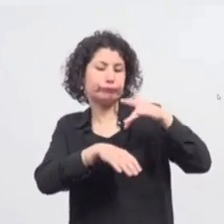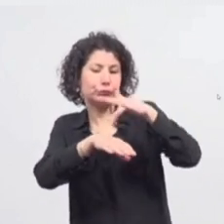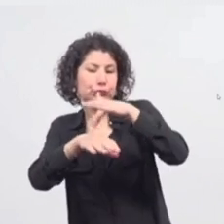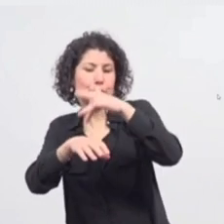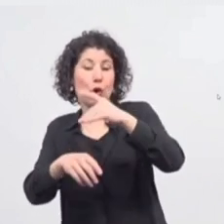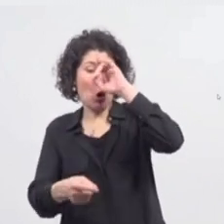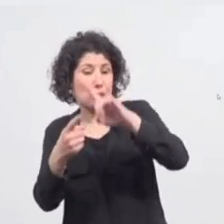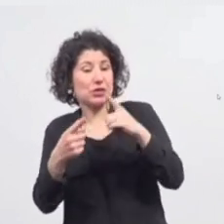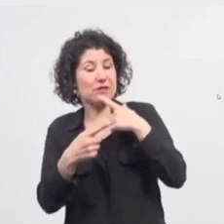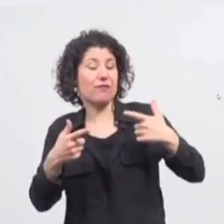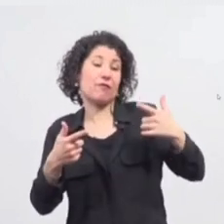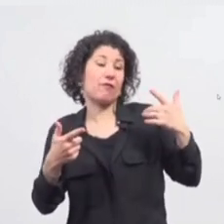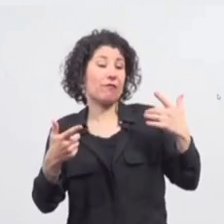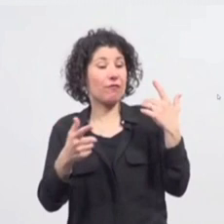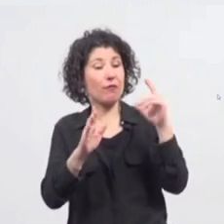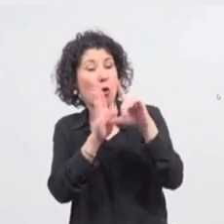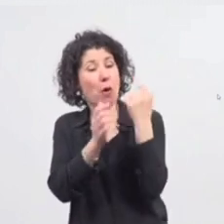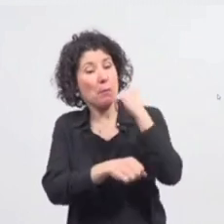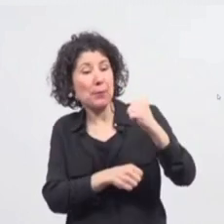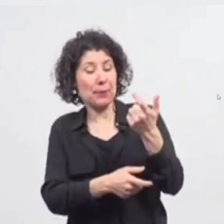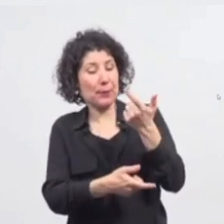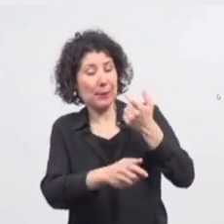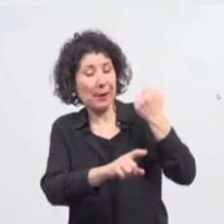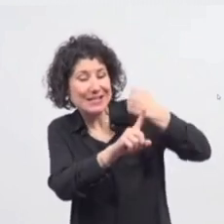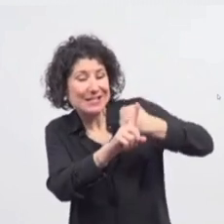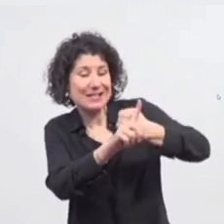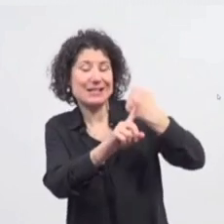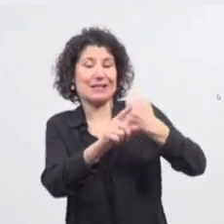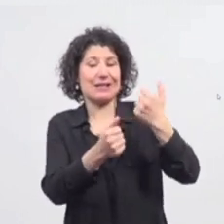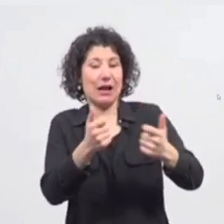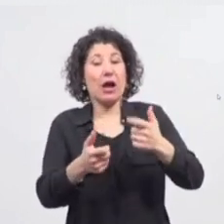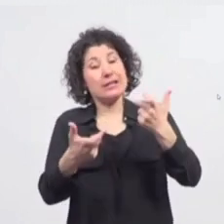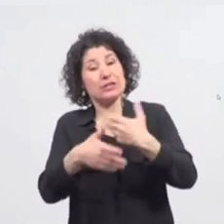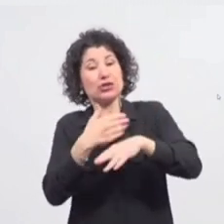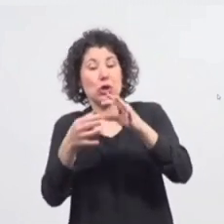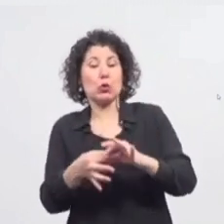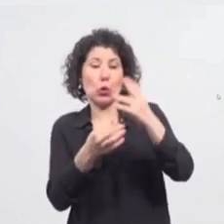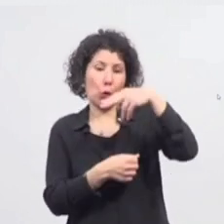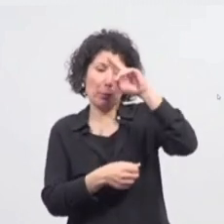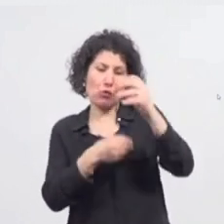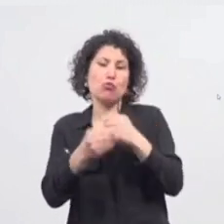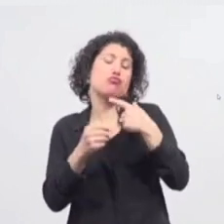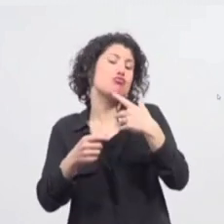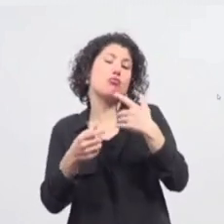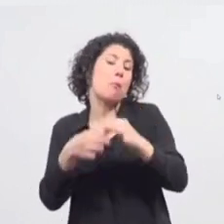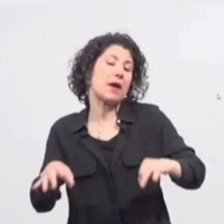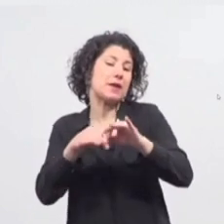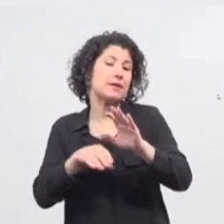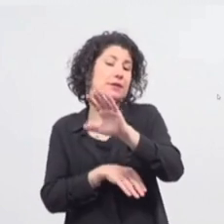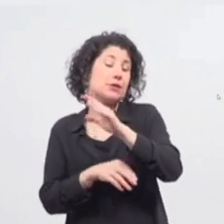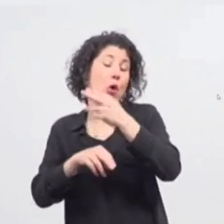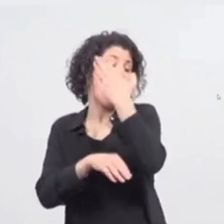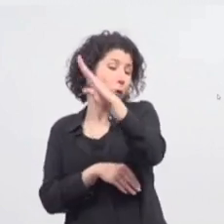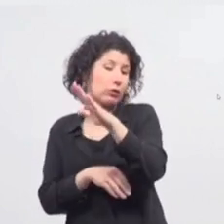cette criminalité, tant au sein de l'Union européenne que dans les pays tiers. L'Union européenne, ici, soutient et continue à